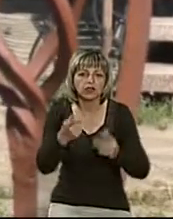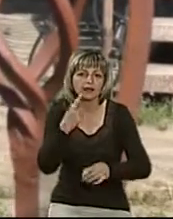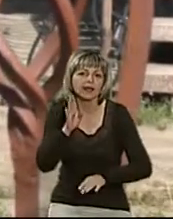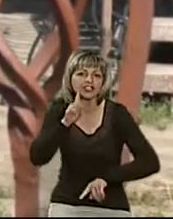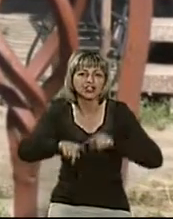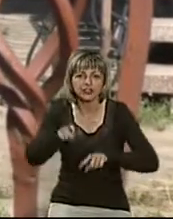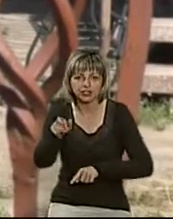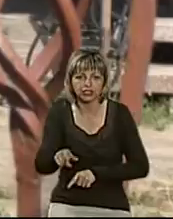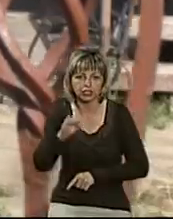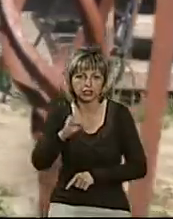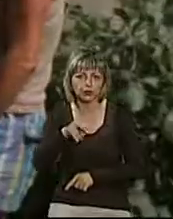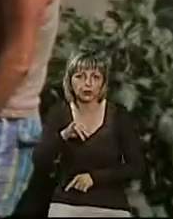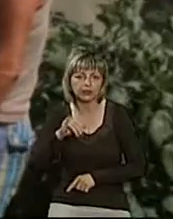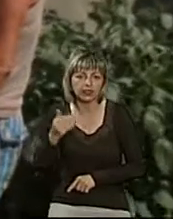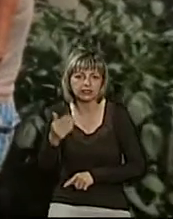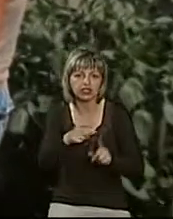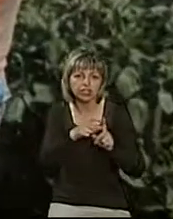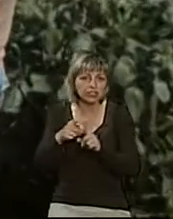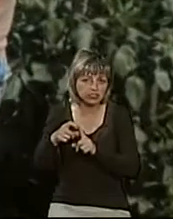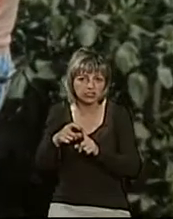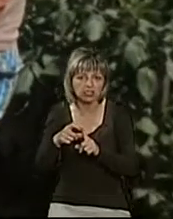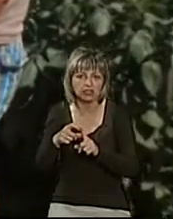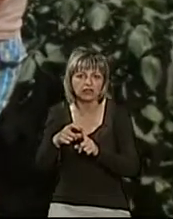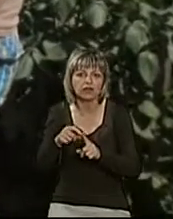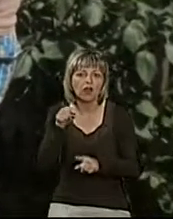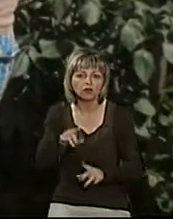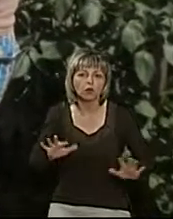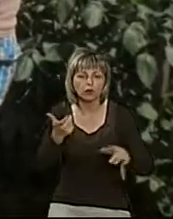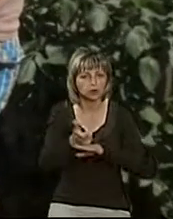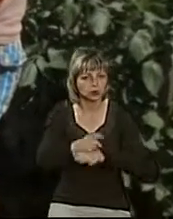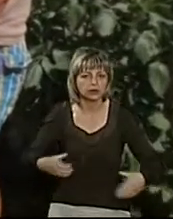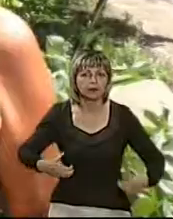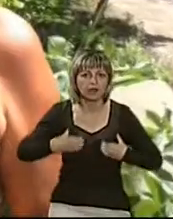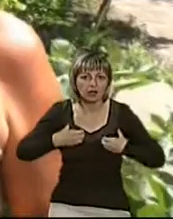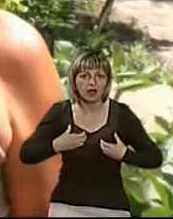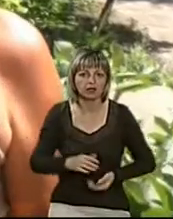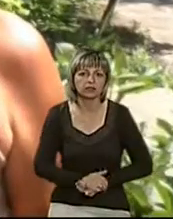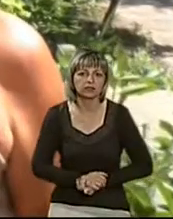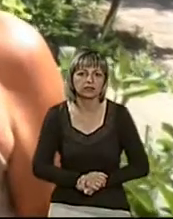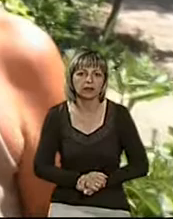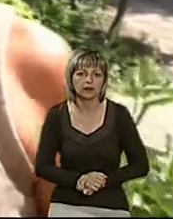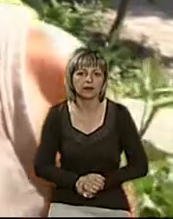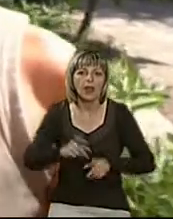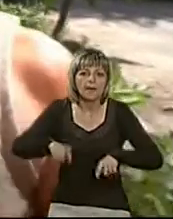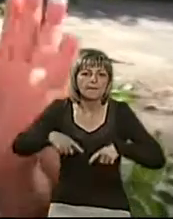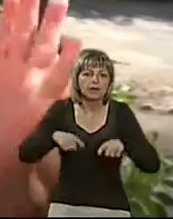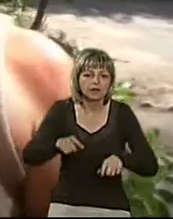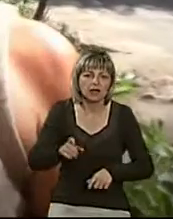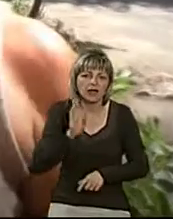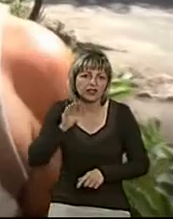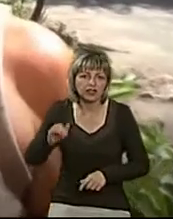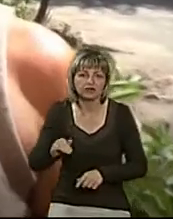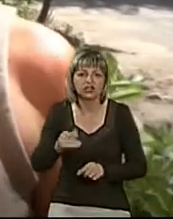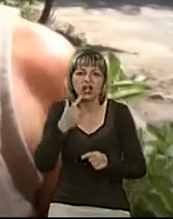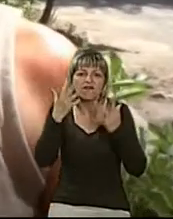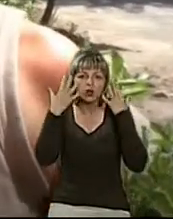тітка Юлії Олеся Петрук. З її слів, дитина в той момент неабияк перелякалася. Прибігає вона вся в крові,